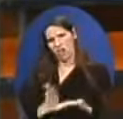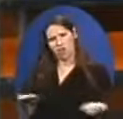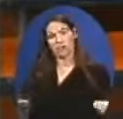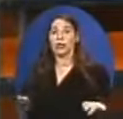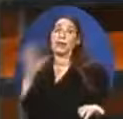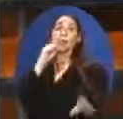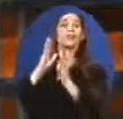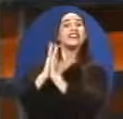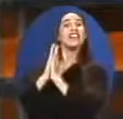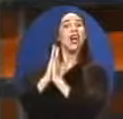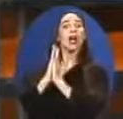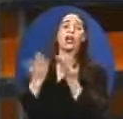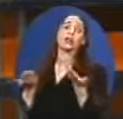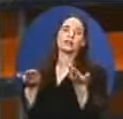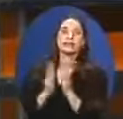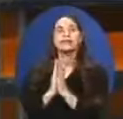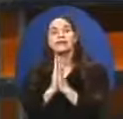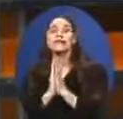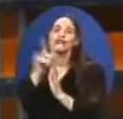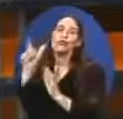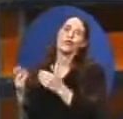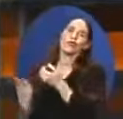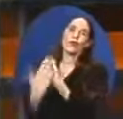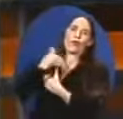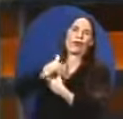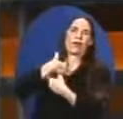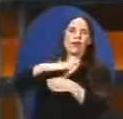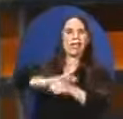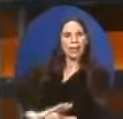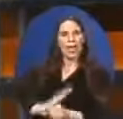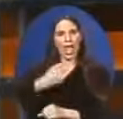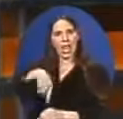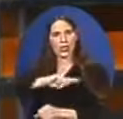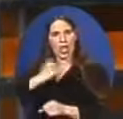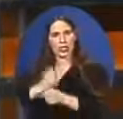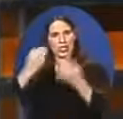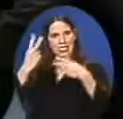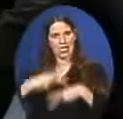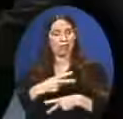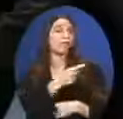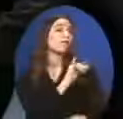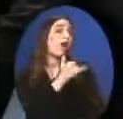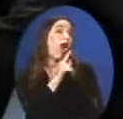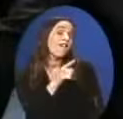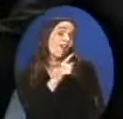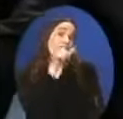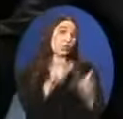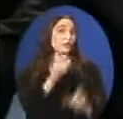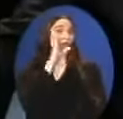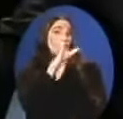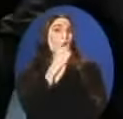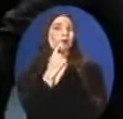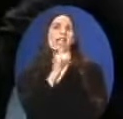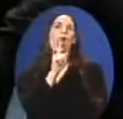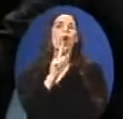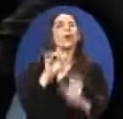תקווה, התקווה שלהם שמישהו יכפה עלינו הסכם. אבל בכל זאת, אתה יודע, אזרחים ישראלים צופים, אומרים, תראה, זה לא אומר את זה